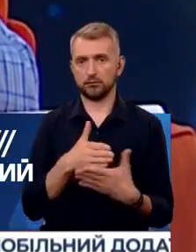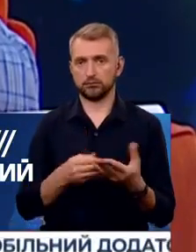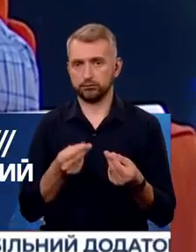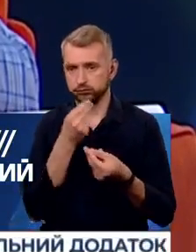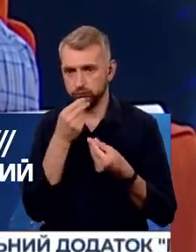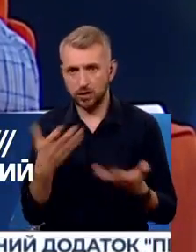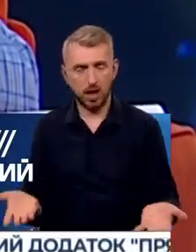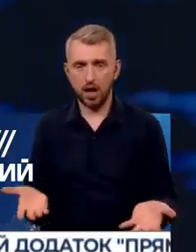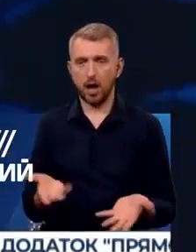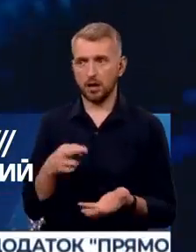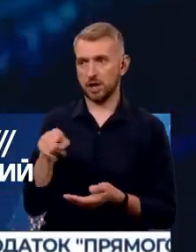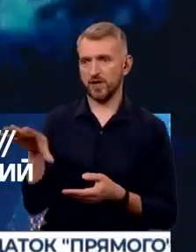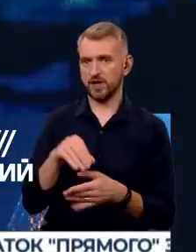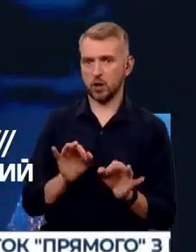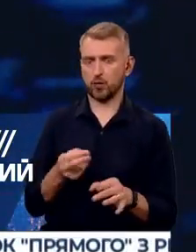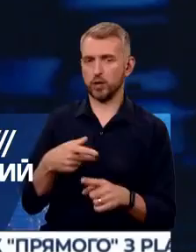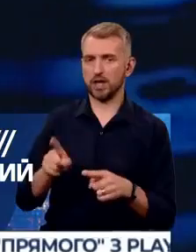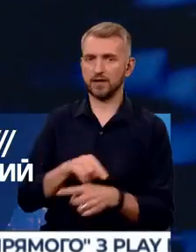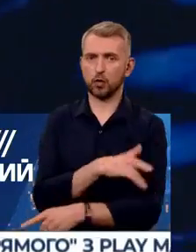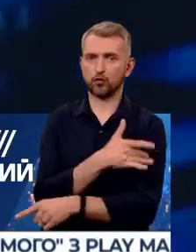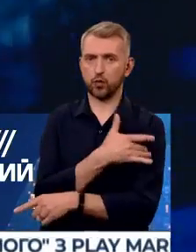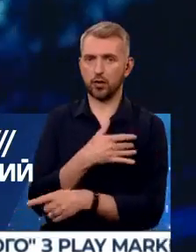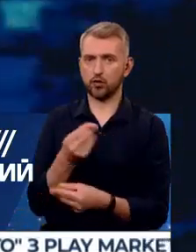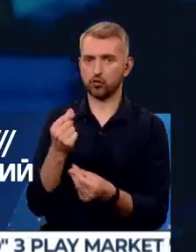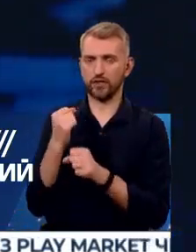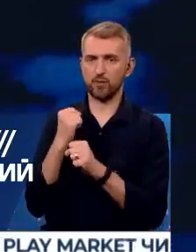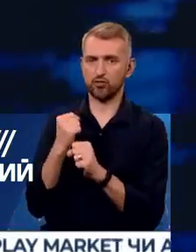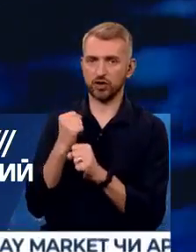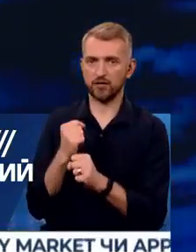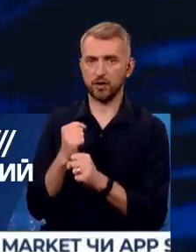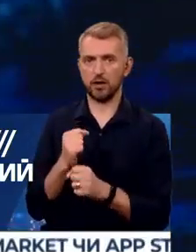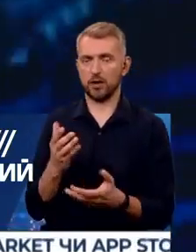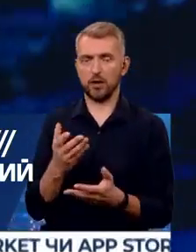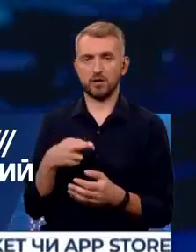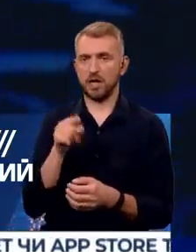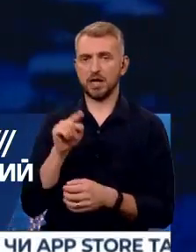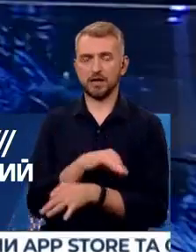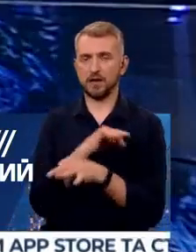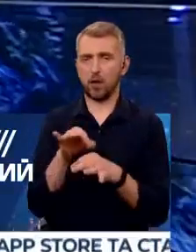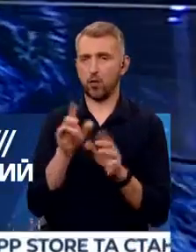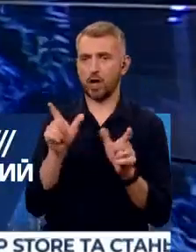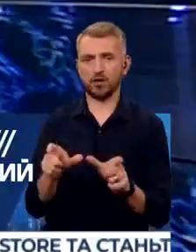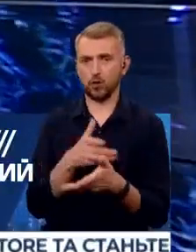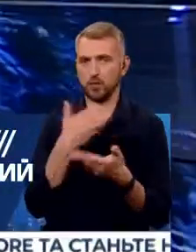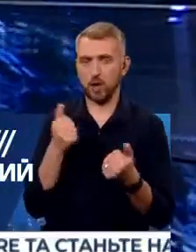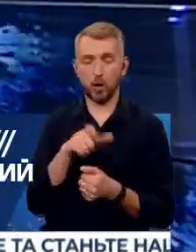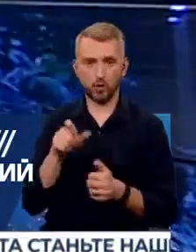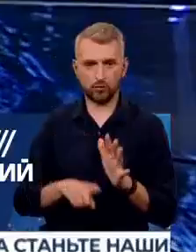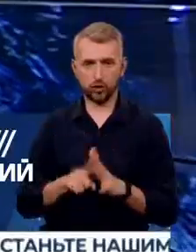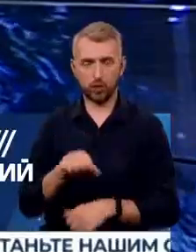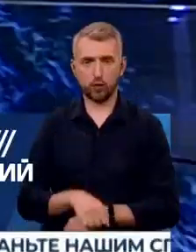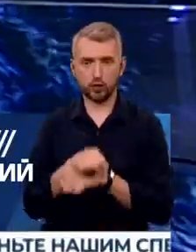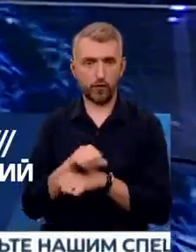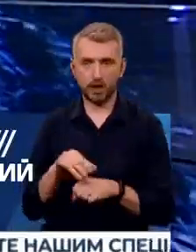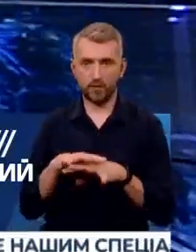все інше. А для них все нормально, для цих слуг грошових мішків і момони. Для них ніякого карантину немає. Тому люди починають протестувати і